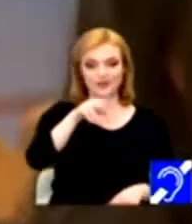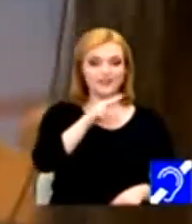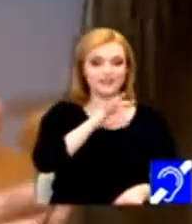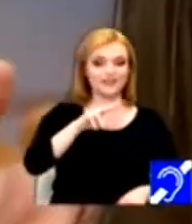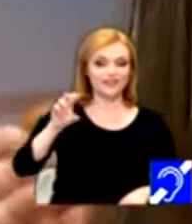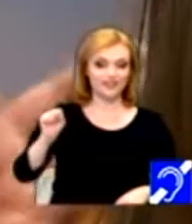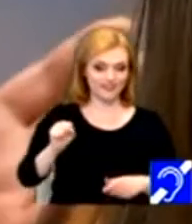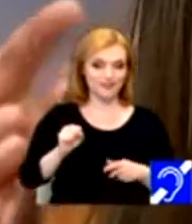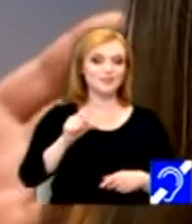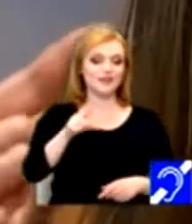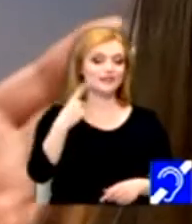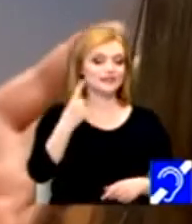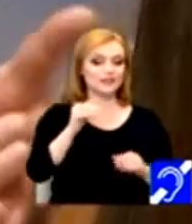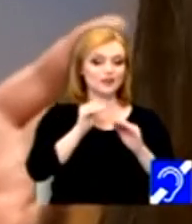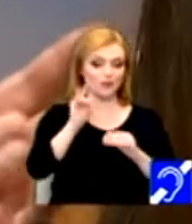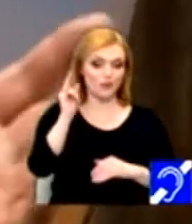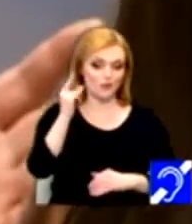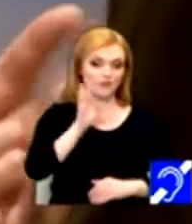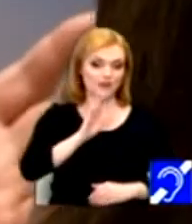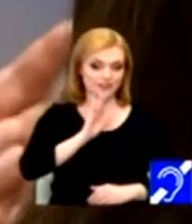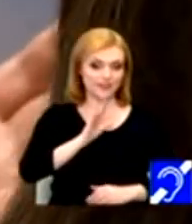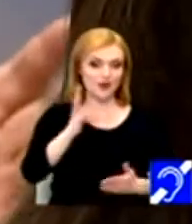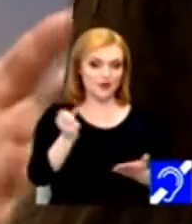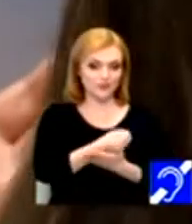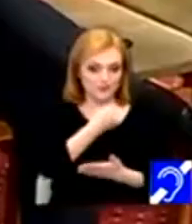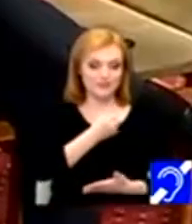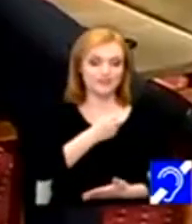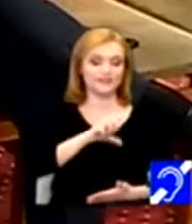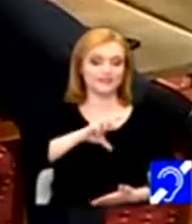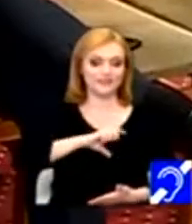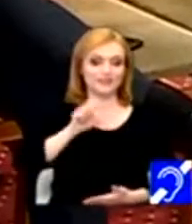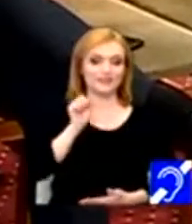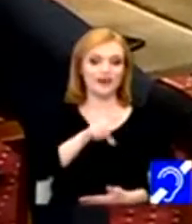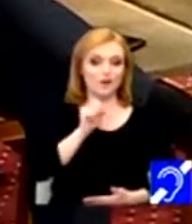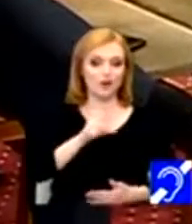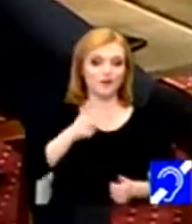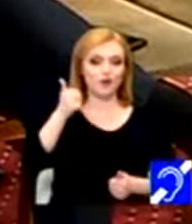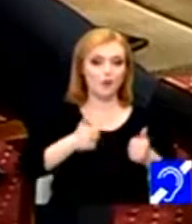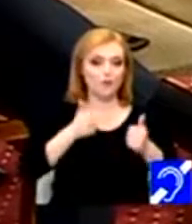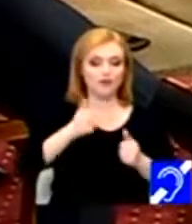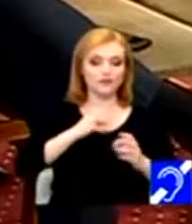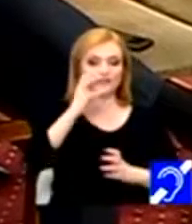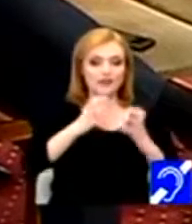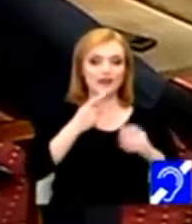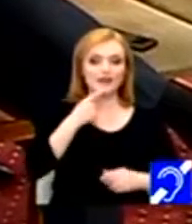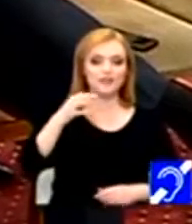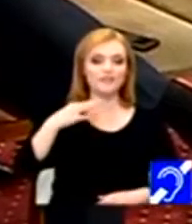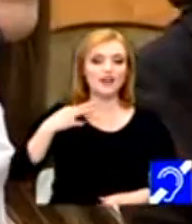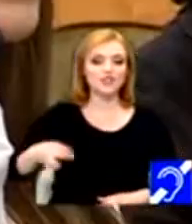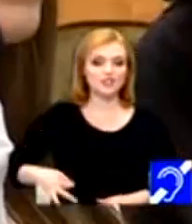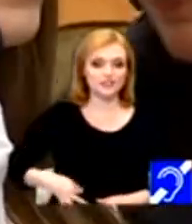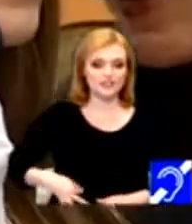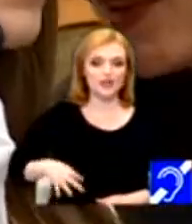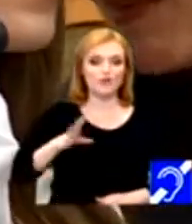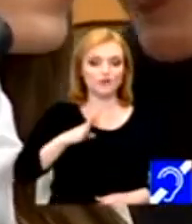Daniela Jovmir este singura elevă care a reușit să obțină medalia de aur la Olimpiada Internațională la limba franceză desfășurată